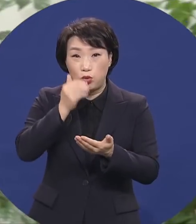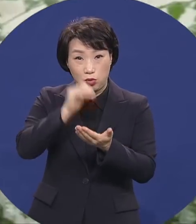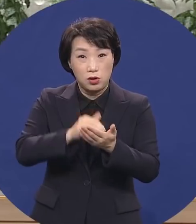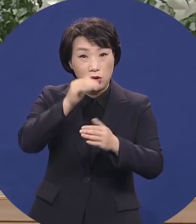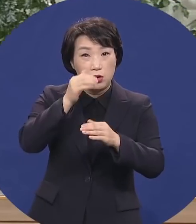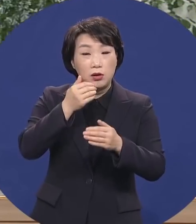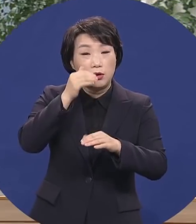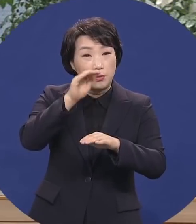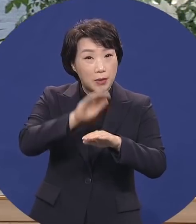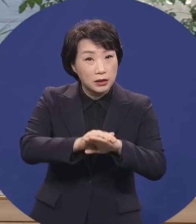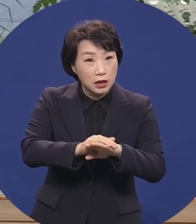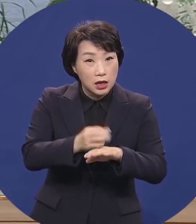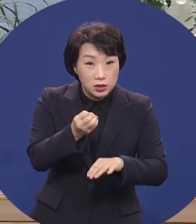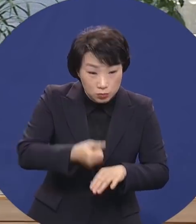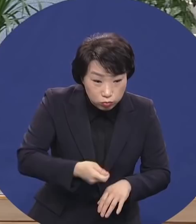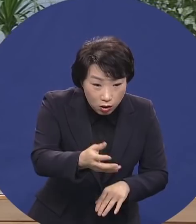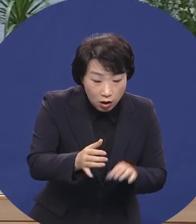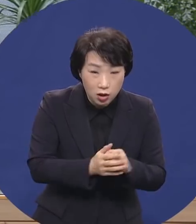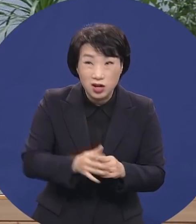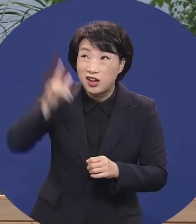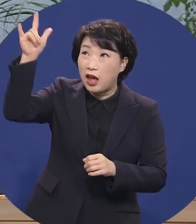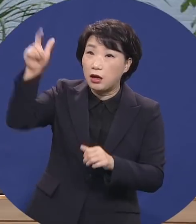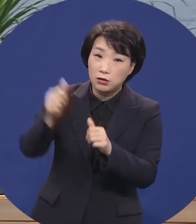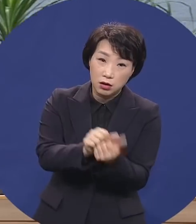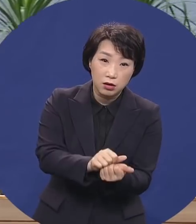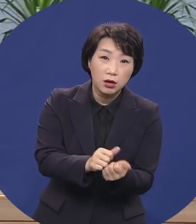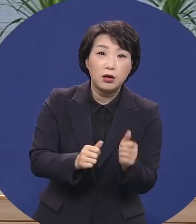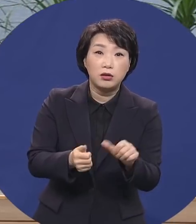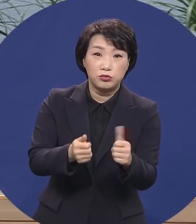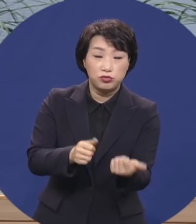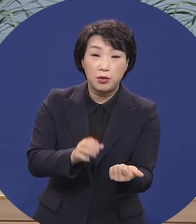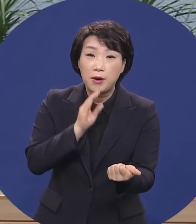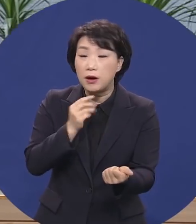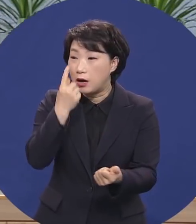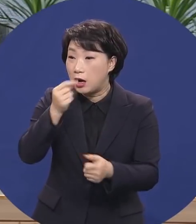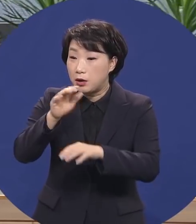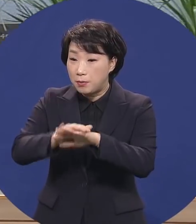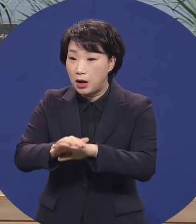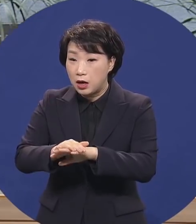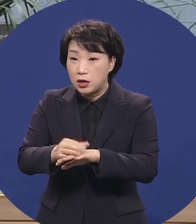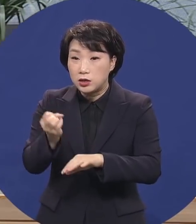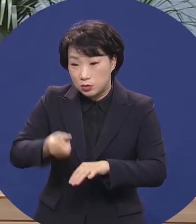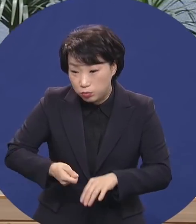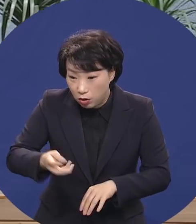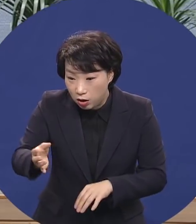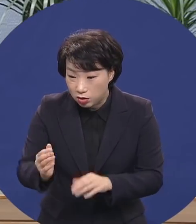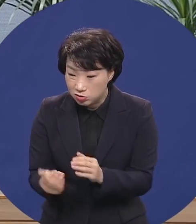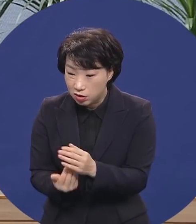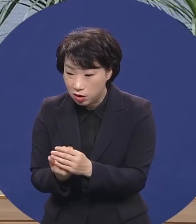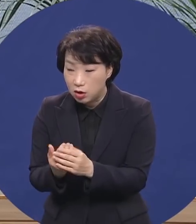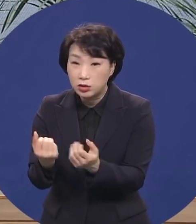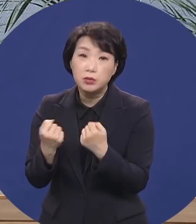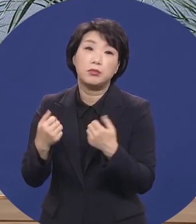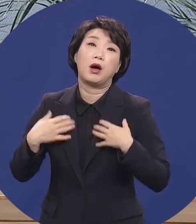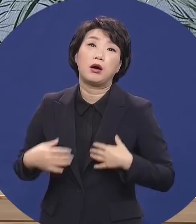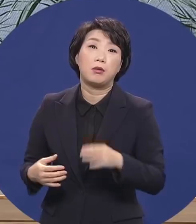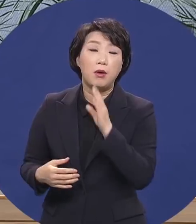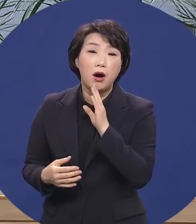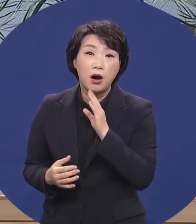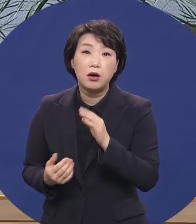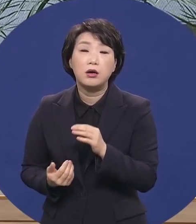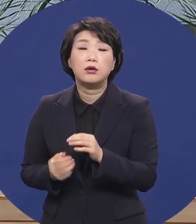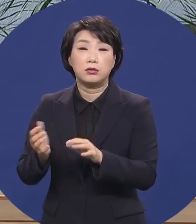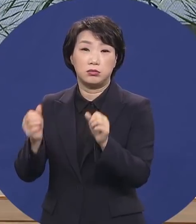죽어버렸다. 가시밭에 떨어진 씨 기운이 막아서 자라지 못하고 거기서 그냥